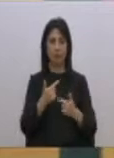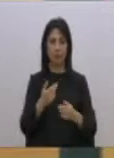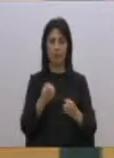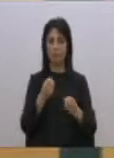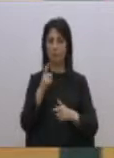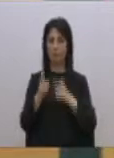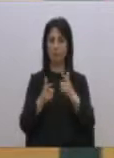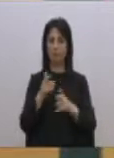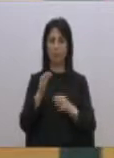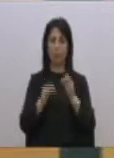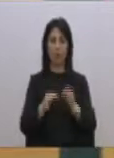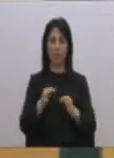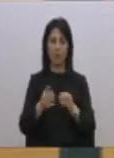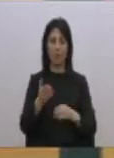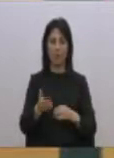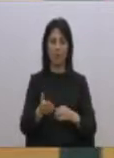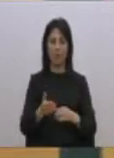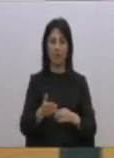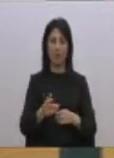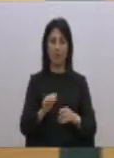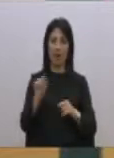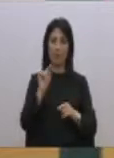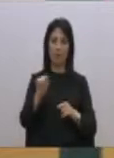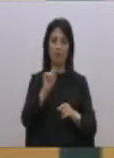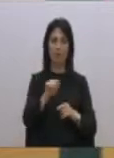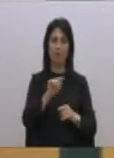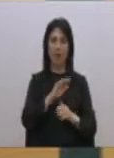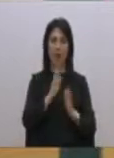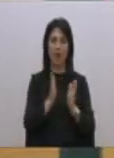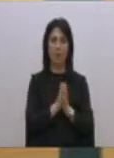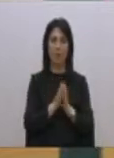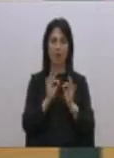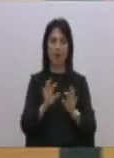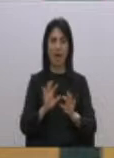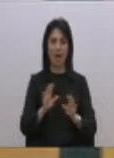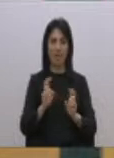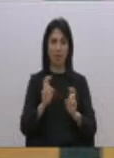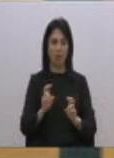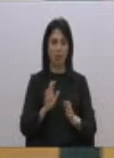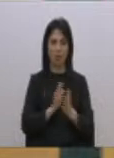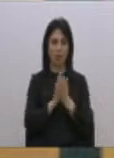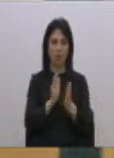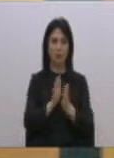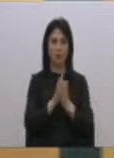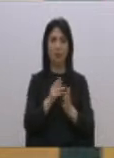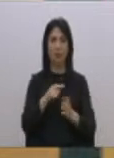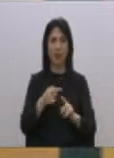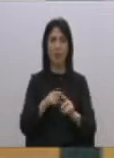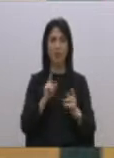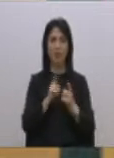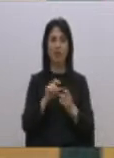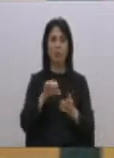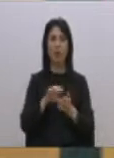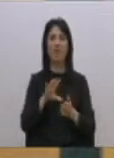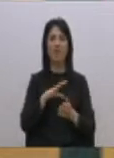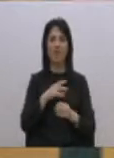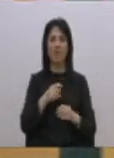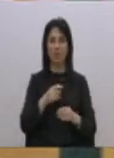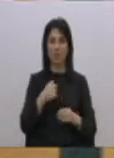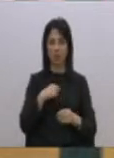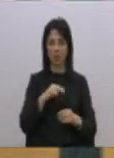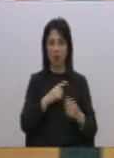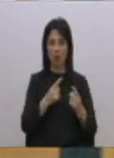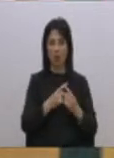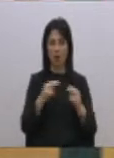მოსამართლეებზე და კონკრეტული გვარების მოხსენი აბსოლუტურად არასწორ კონტექსტში. და მე ამ შეხვედრის მონაწილეები ვიყავი და ნამდვილად ჩემი